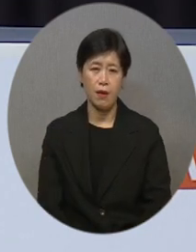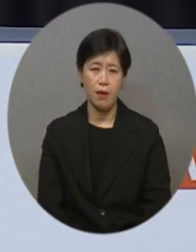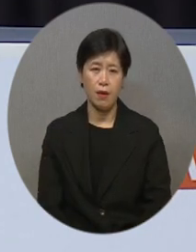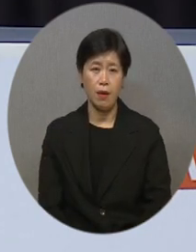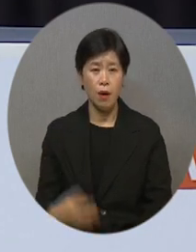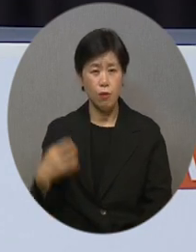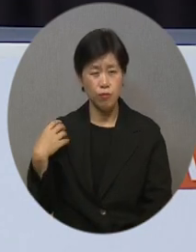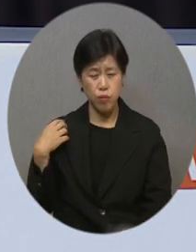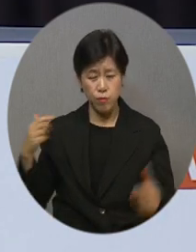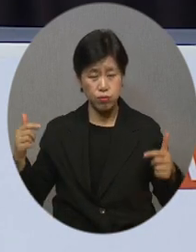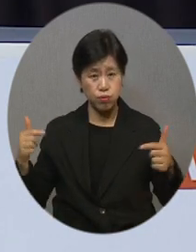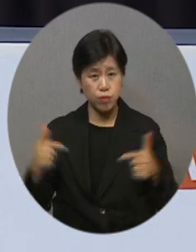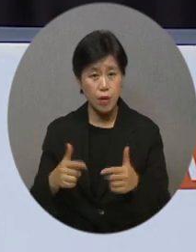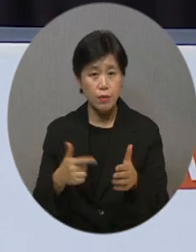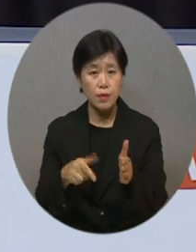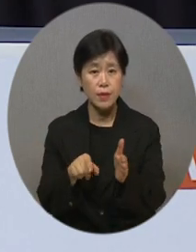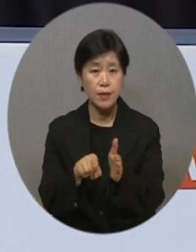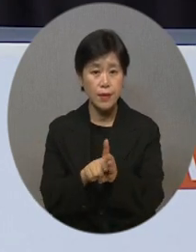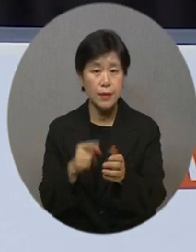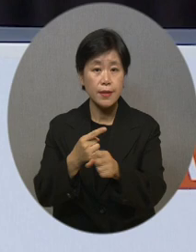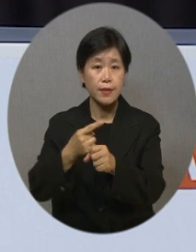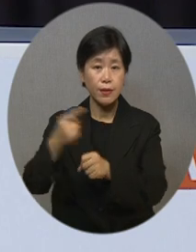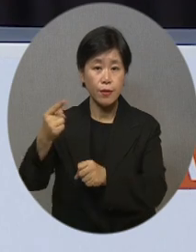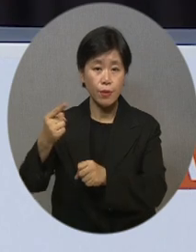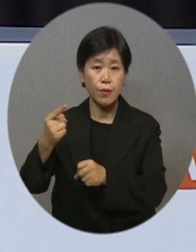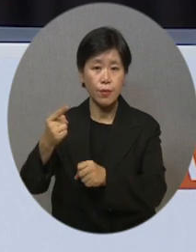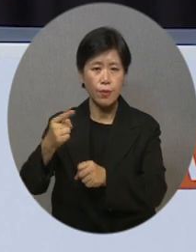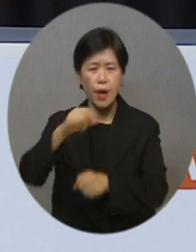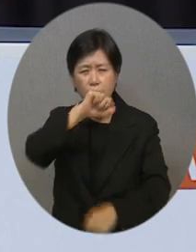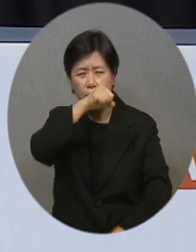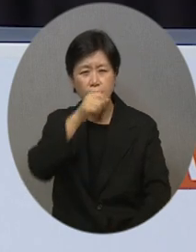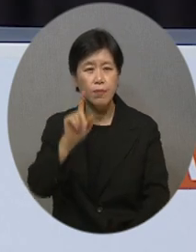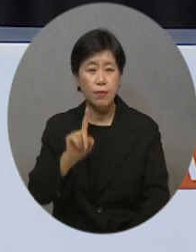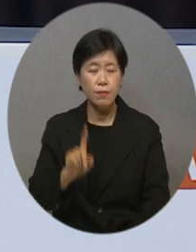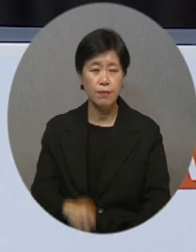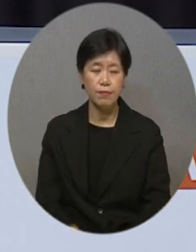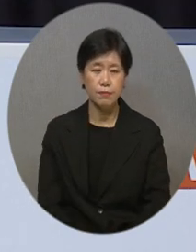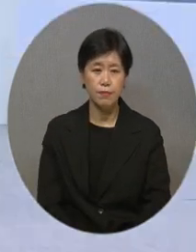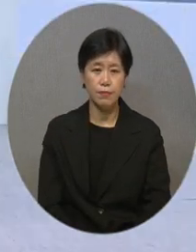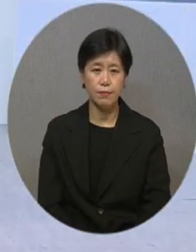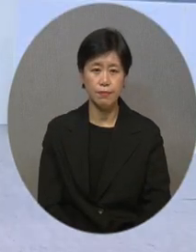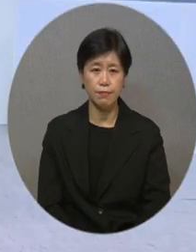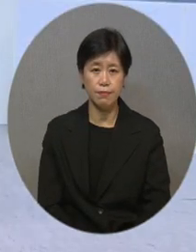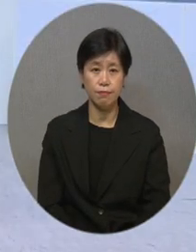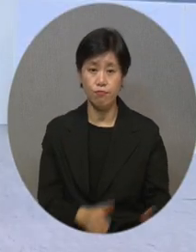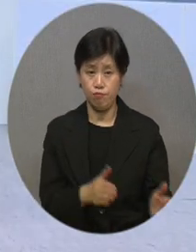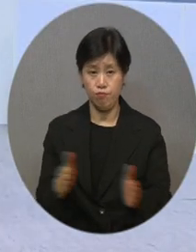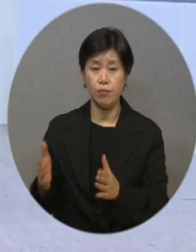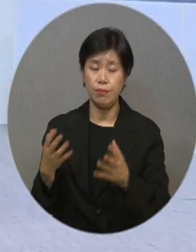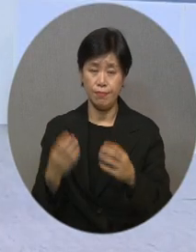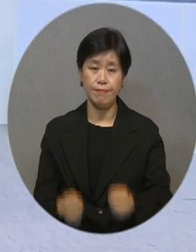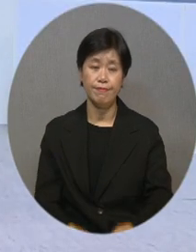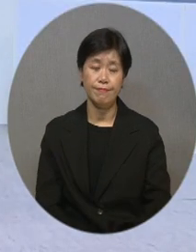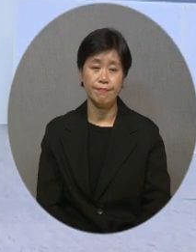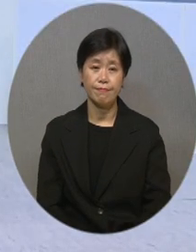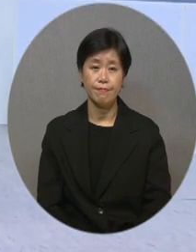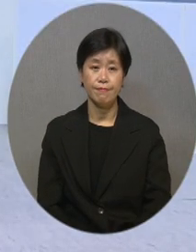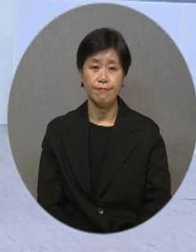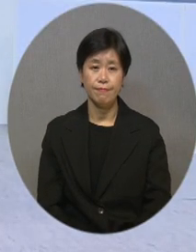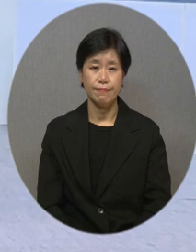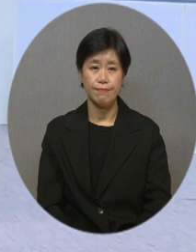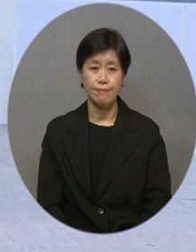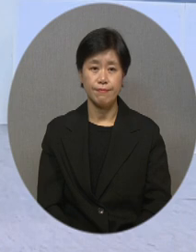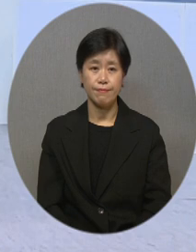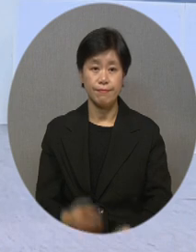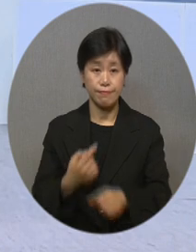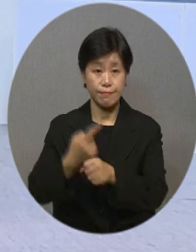부담을 좀 줄여줄 수 있는 내년도 정부 예산이 어떤 부분이 있습니까? 예, 여러 가지로 많이 준비는 했었습니다. 그리고 내년